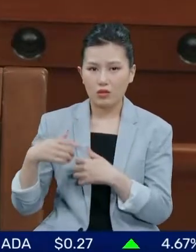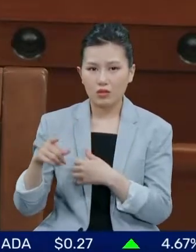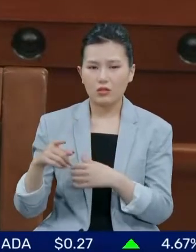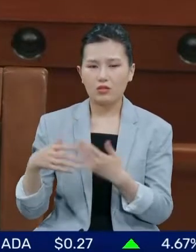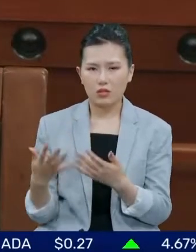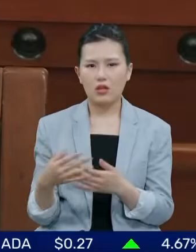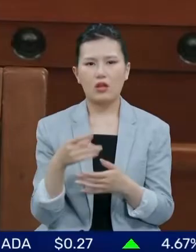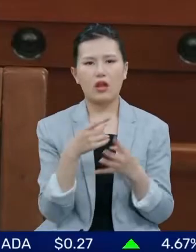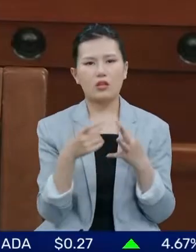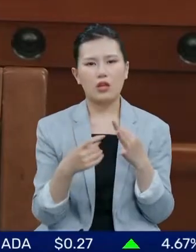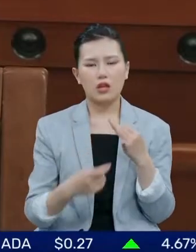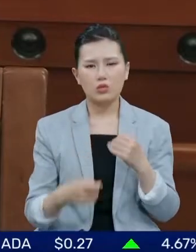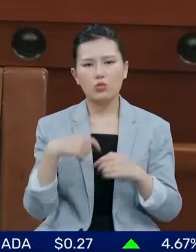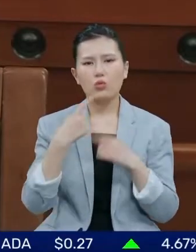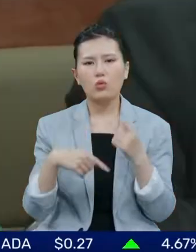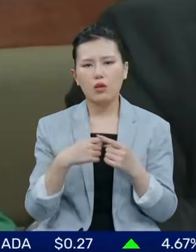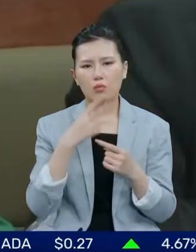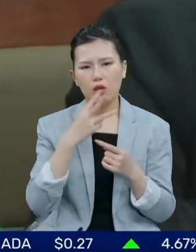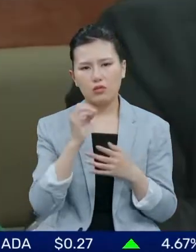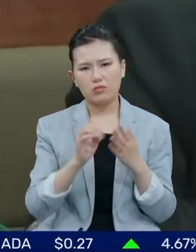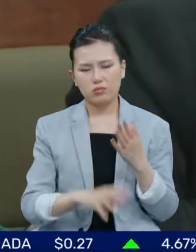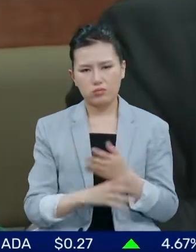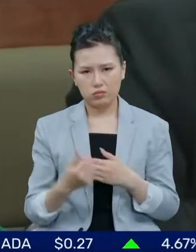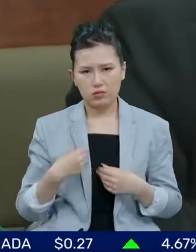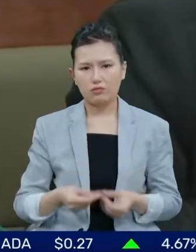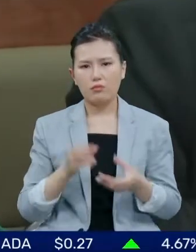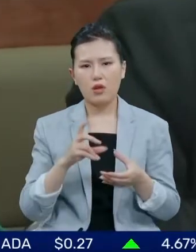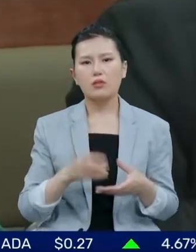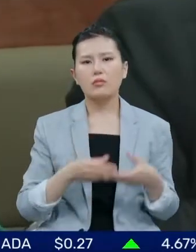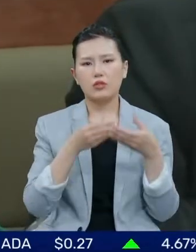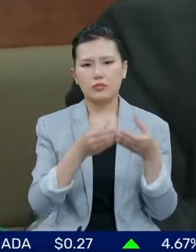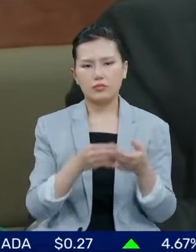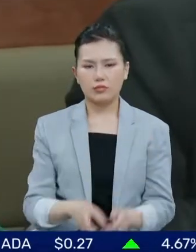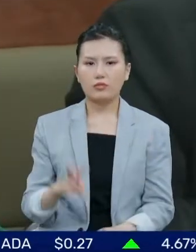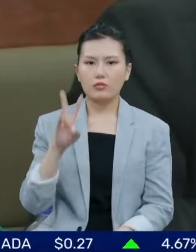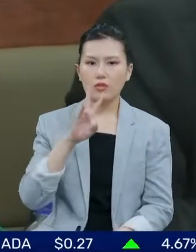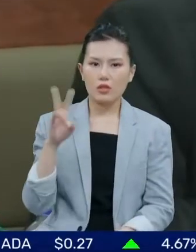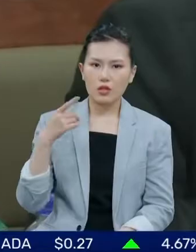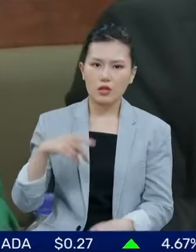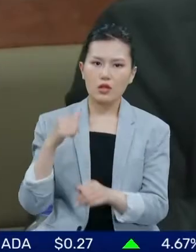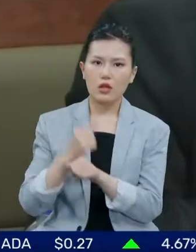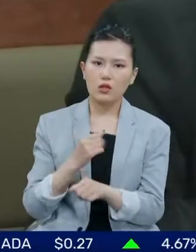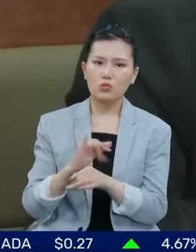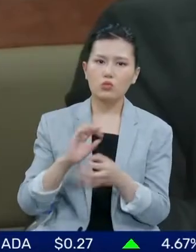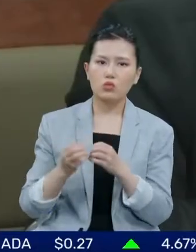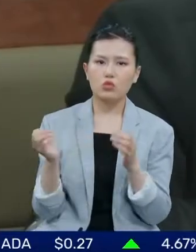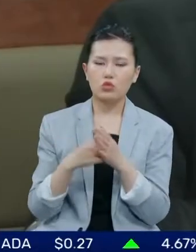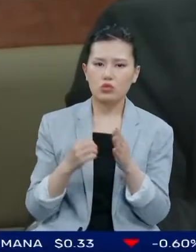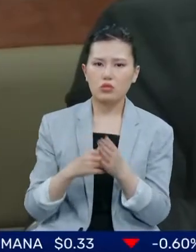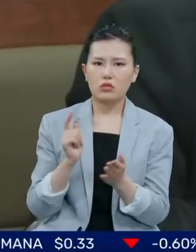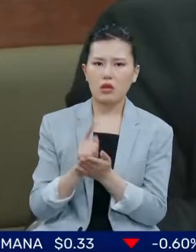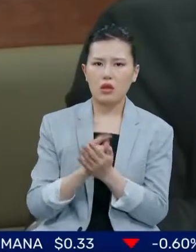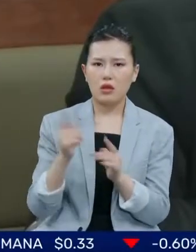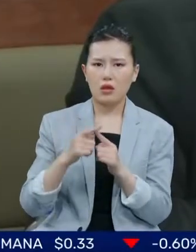цаалтуудыг чинь тэмдэглээ тэмдэглээ даваад ирсэн байгаа. Би заавал энэ нам тэгж ажиллах хэвээр ингэж ажиллах хэвээр гэдгийг тийм хатуу заагаад байгаа юм бэ.